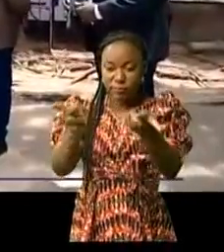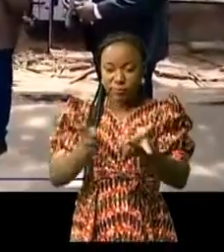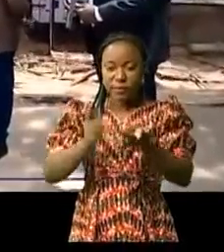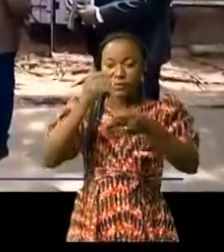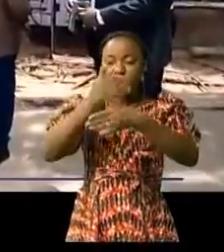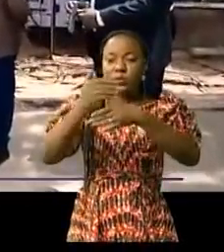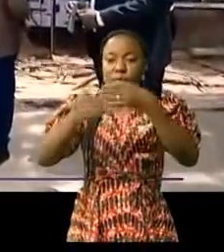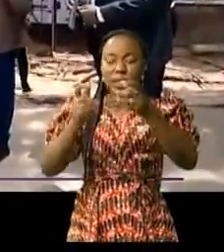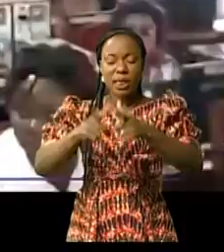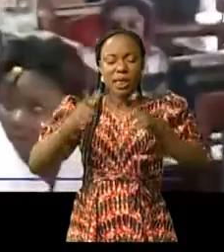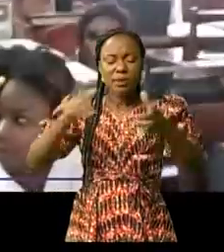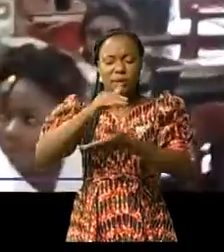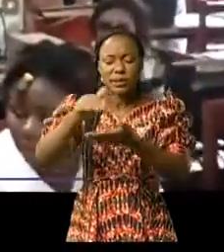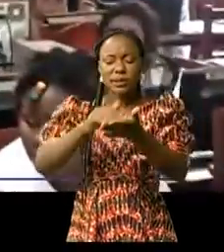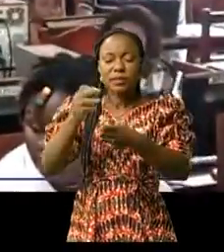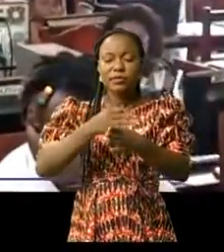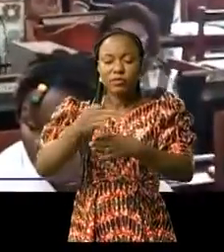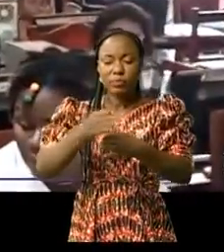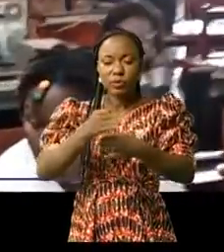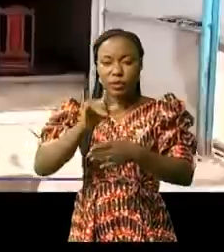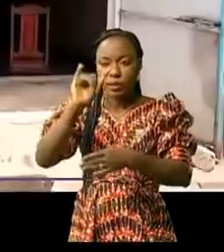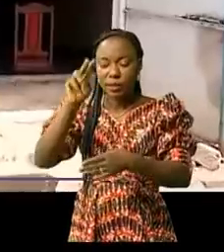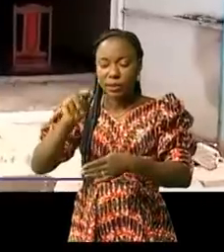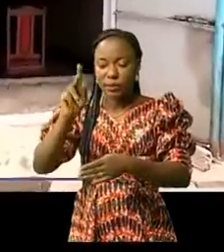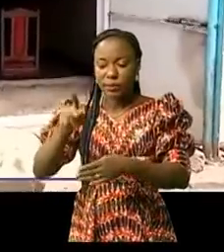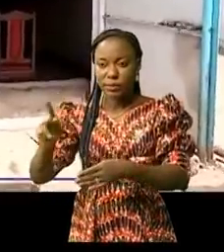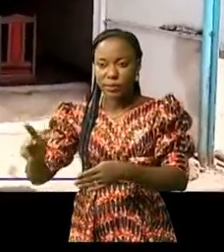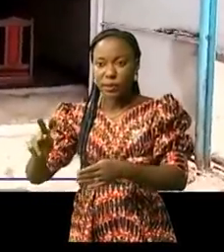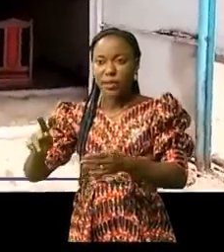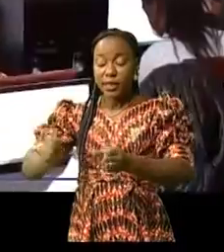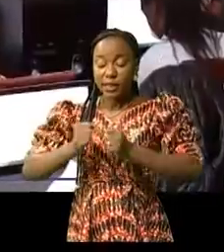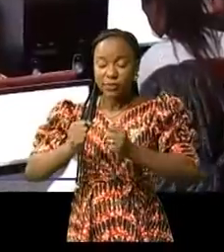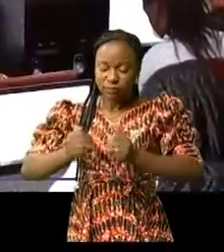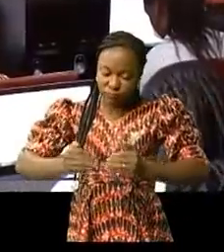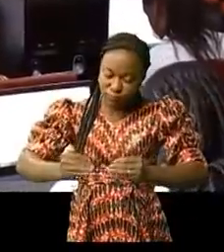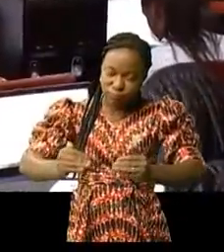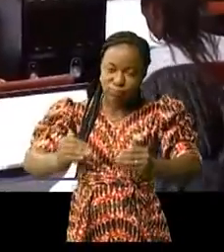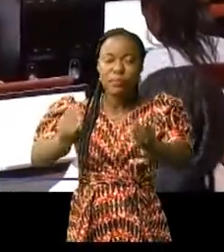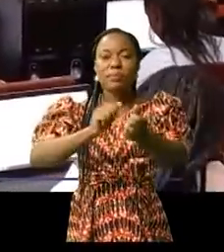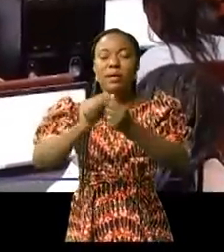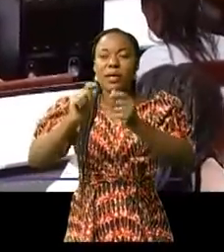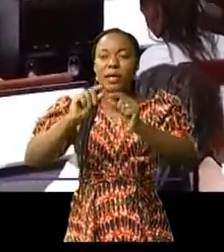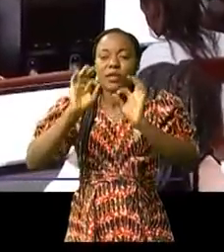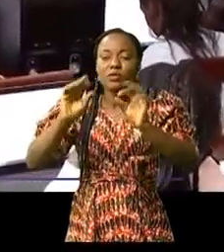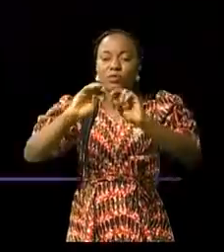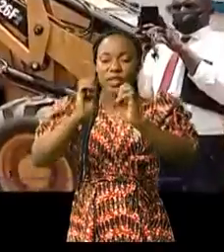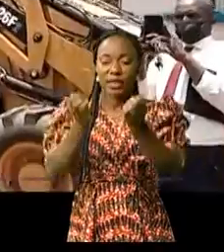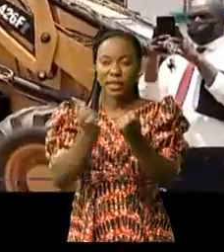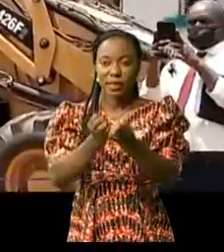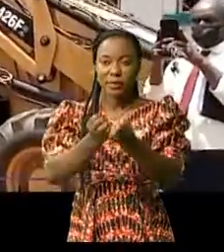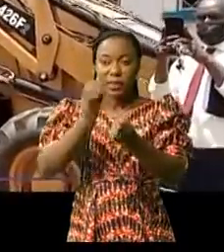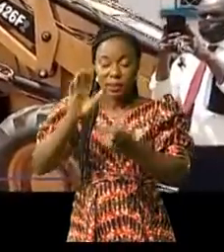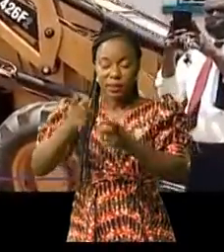un grand centre des formations des liens pp des efforts sont consentis par la nouvelle équipe dirigeante de cette institution